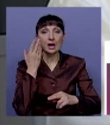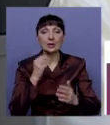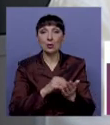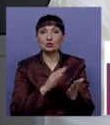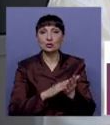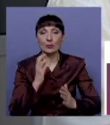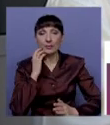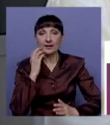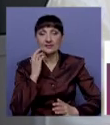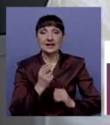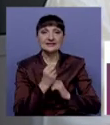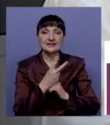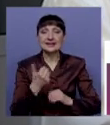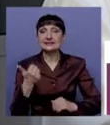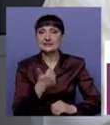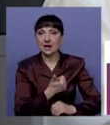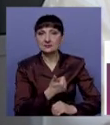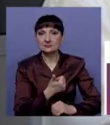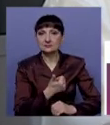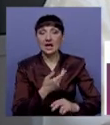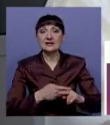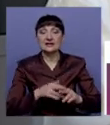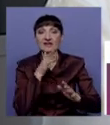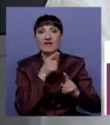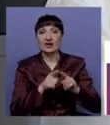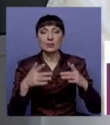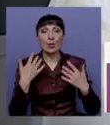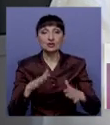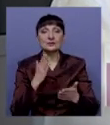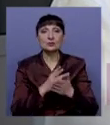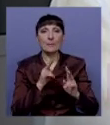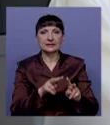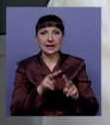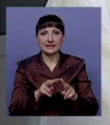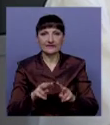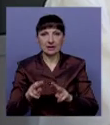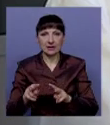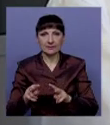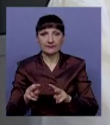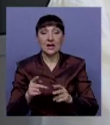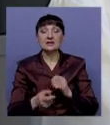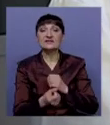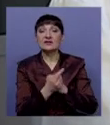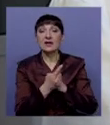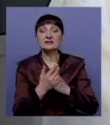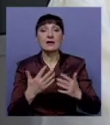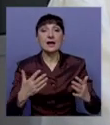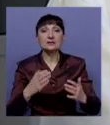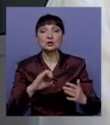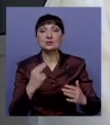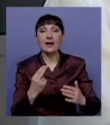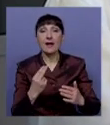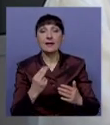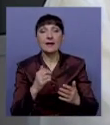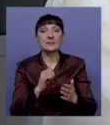по беременности, с 12 недель, с этого периода уже идет патронирование. Здесь выявляются те социальные аспекты,